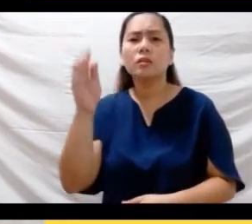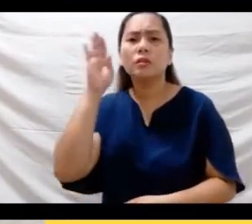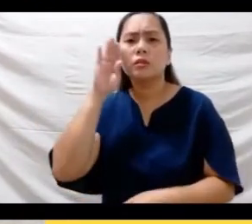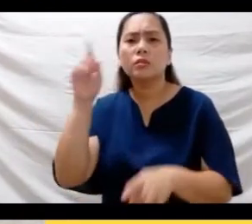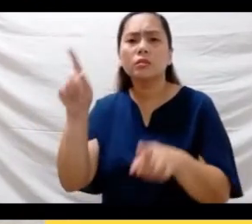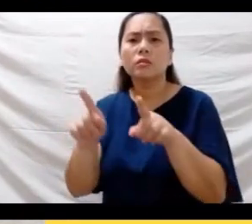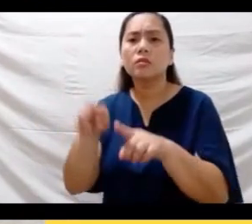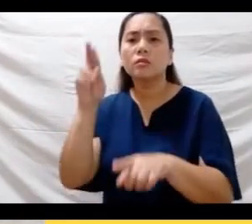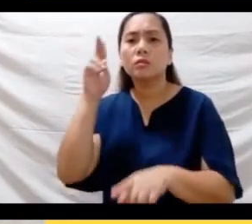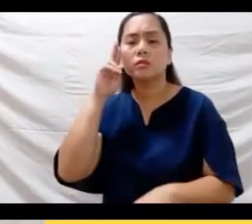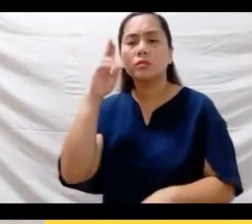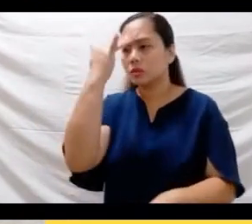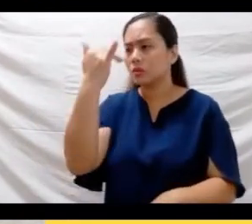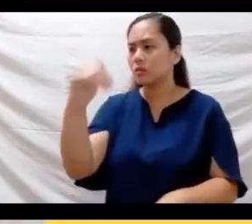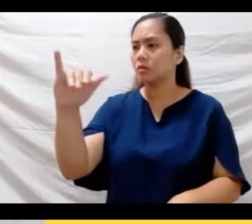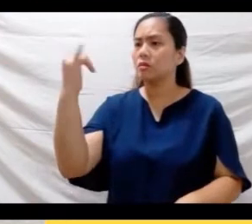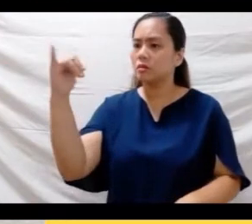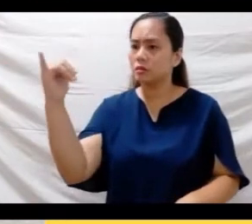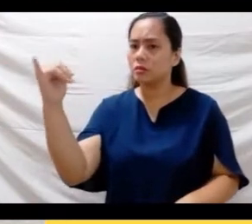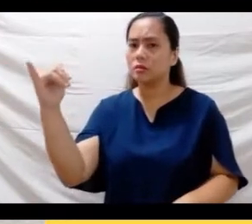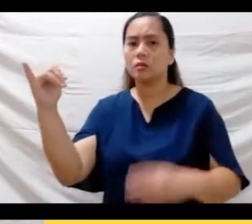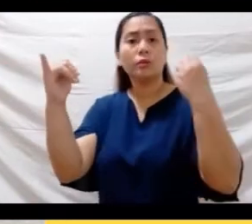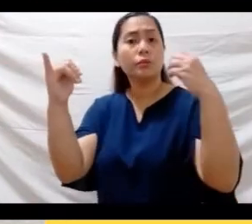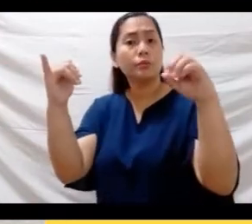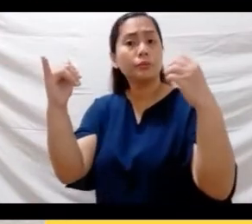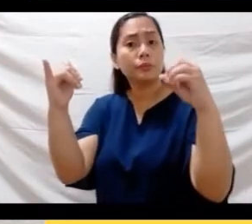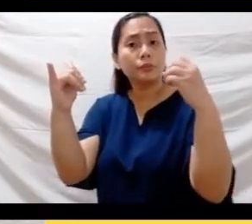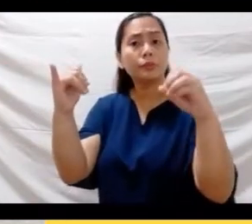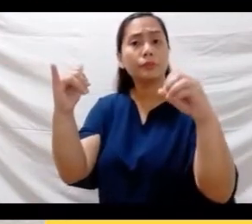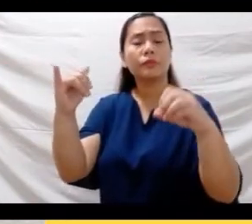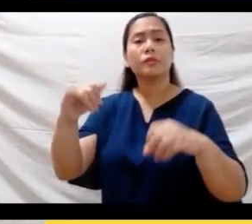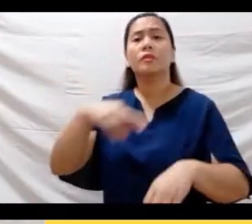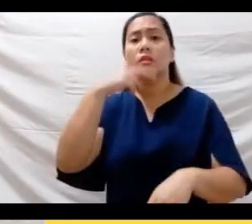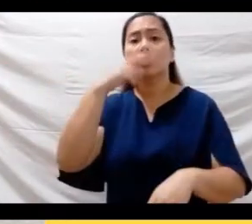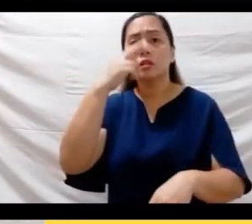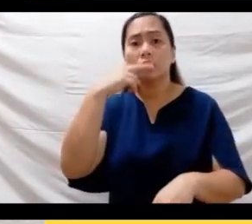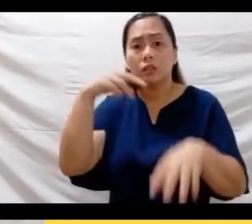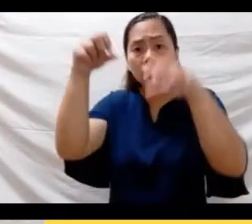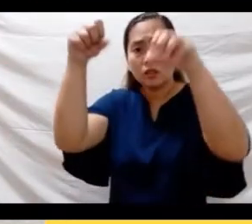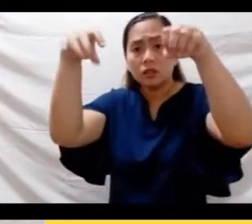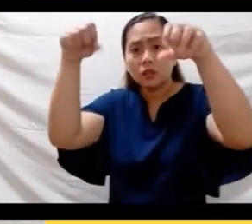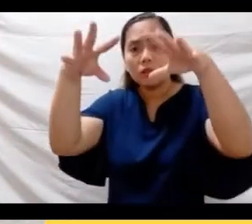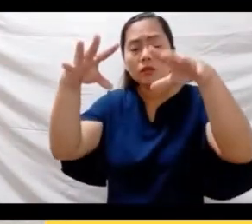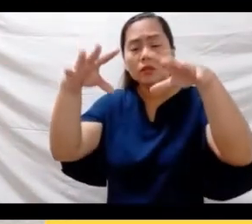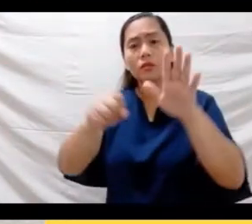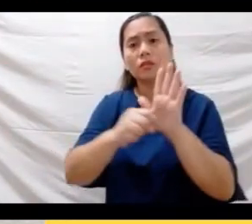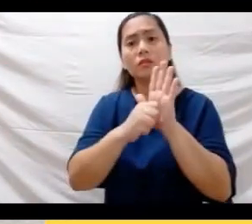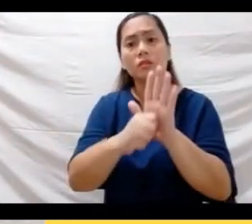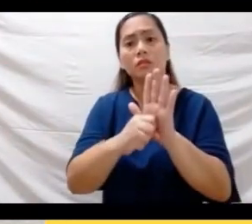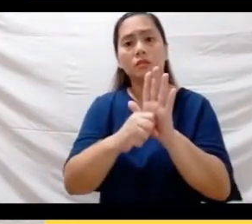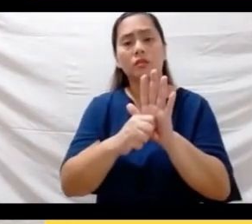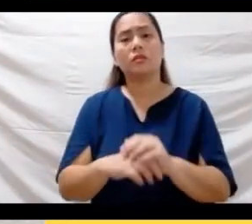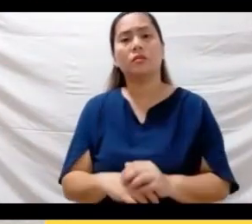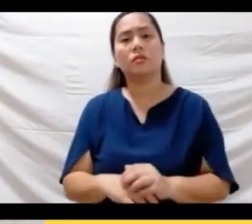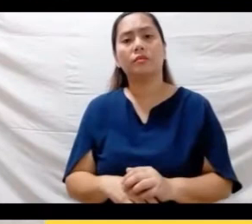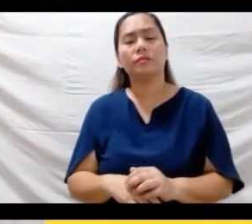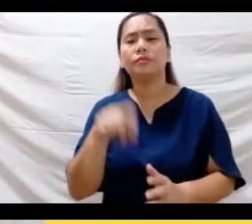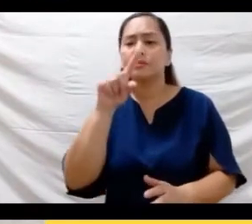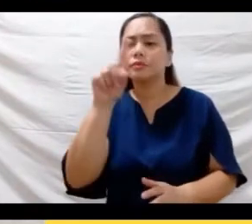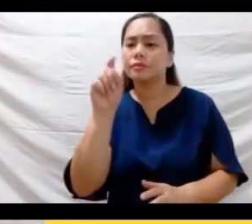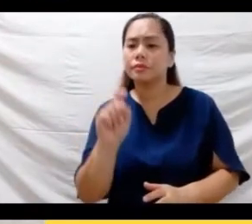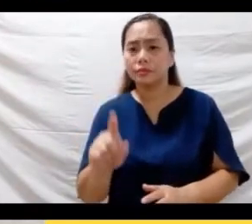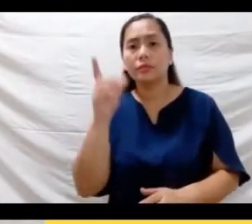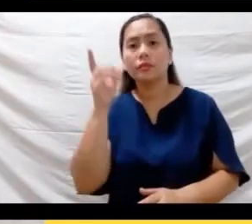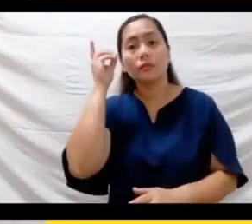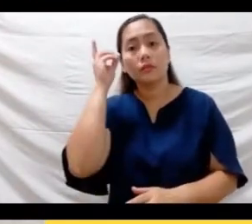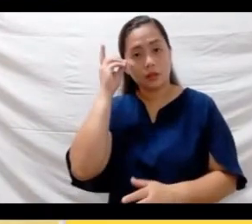Ramon? Bakit may yellow, orange at red rainfall warning signal? Nagtatakang tanong ni